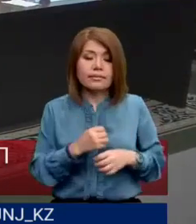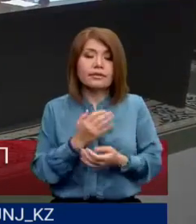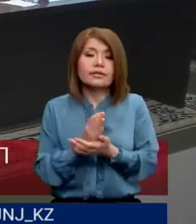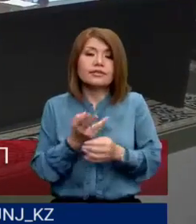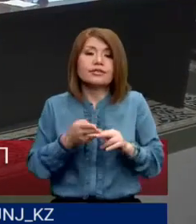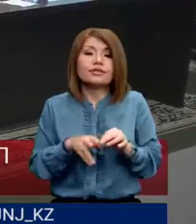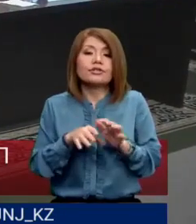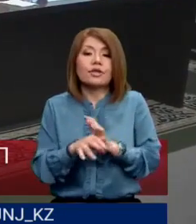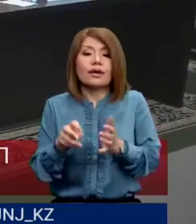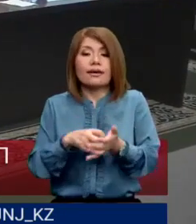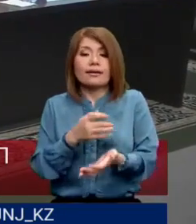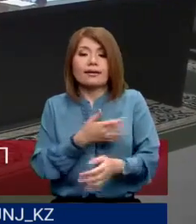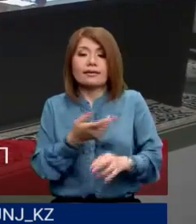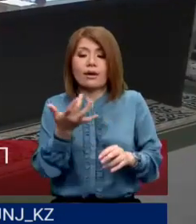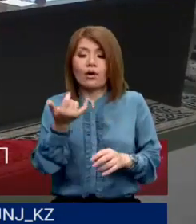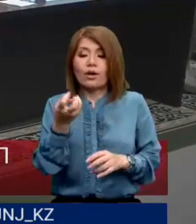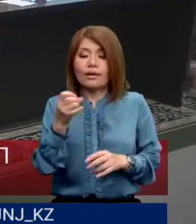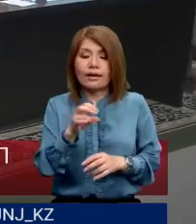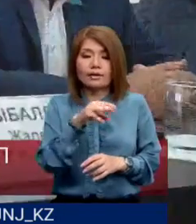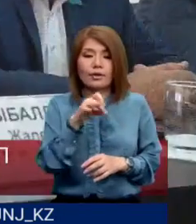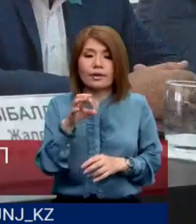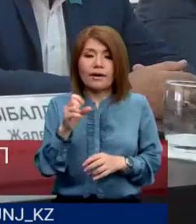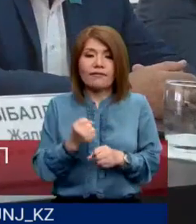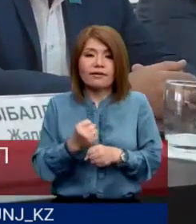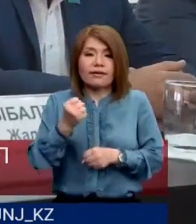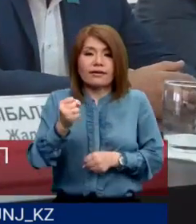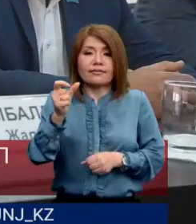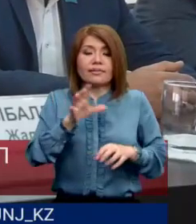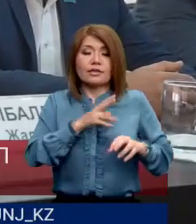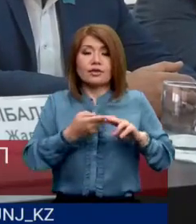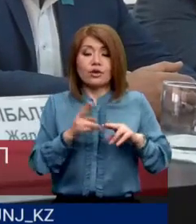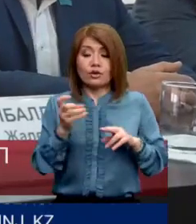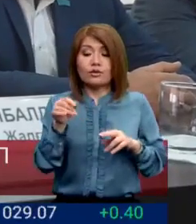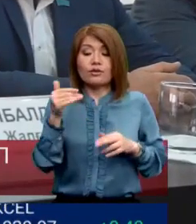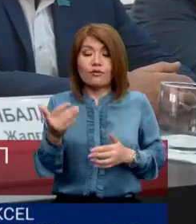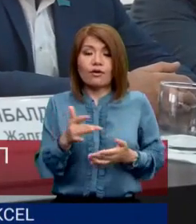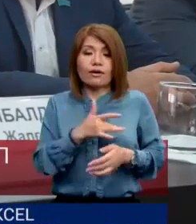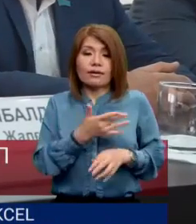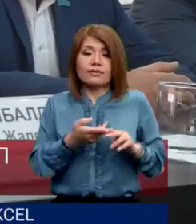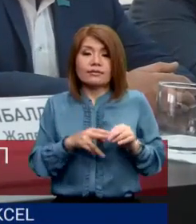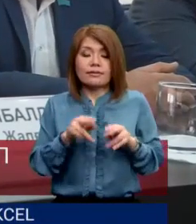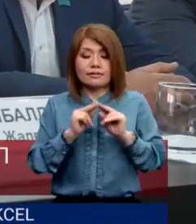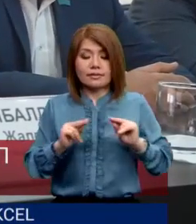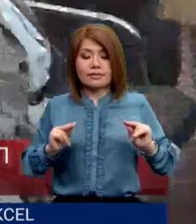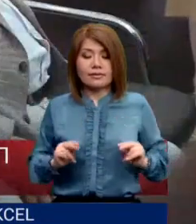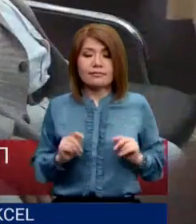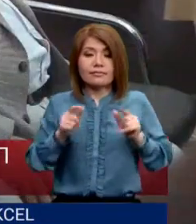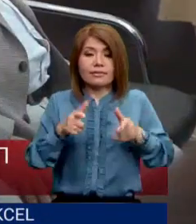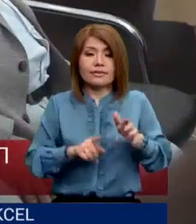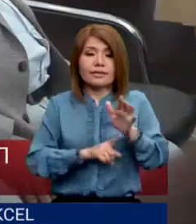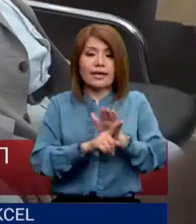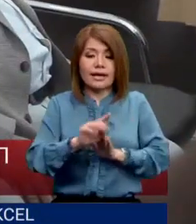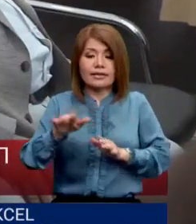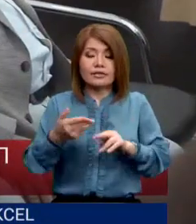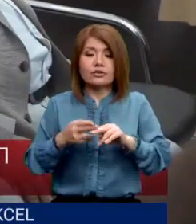облыстық мәслихатының хатшысы болып Гүлнәр Тойлыбаева тағайындалды. Гүлнәр Қожағұлқызы қызметін мектеп мұғалімі болып бастап, Ескелді